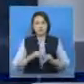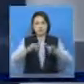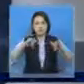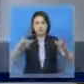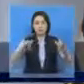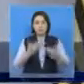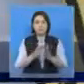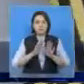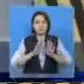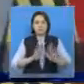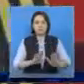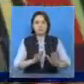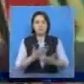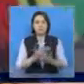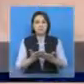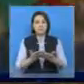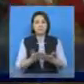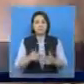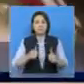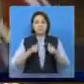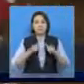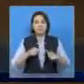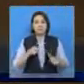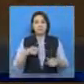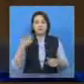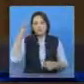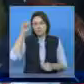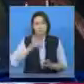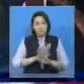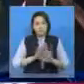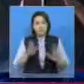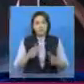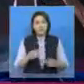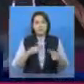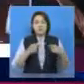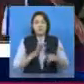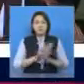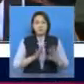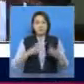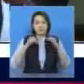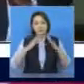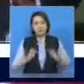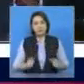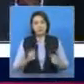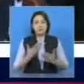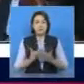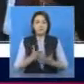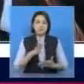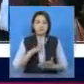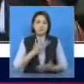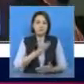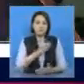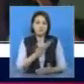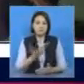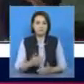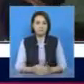берсін. Тек бір соғыс болмай, ешбір шатақ болмай, аман саулықта болса, менің тілегім